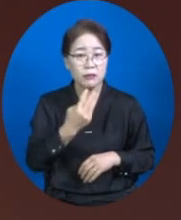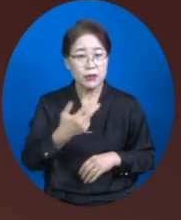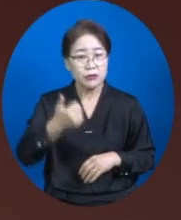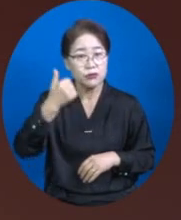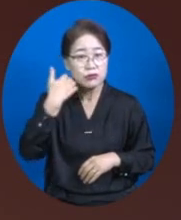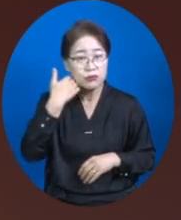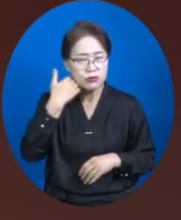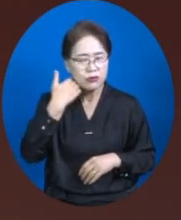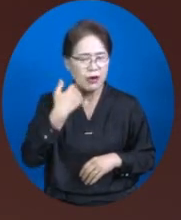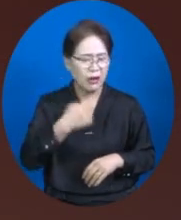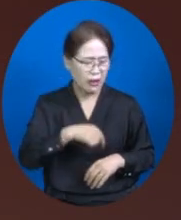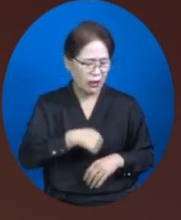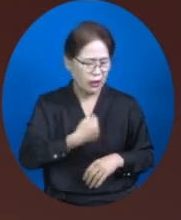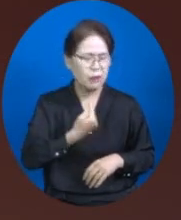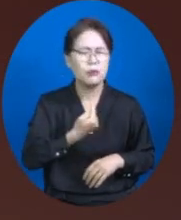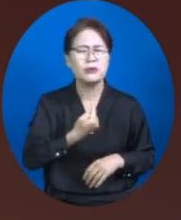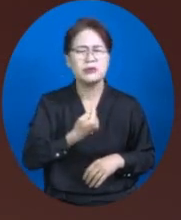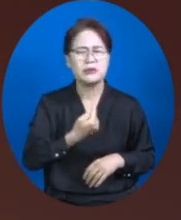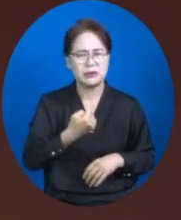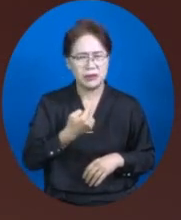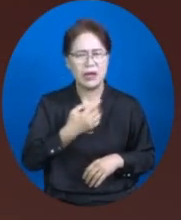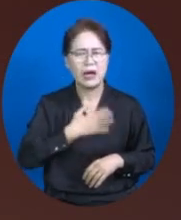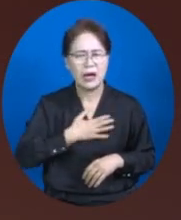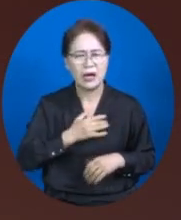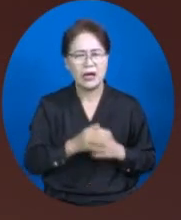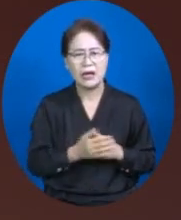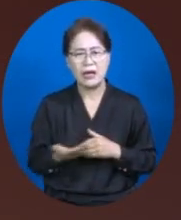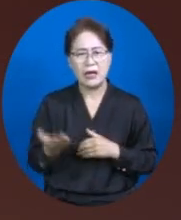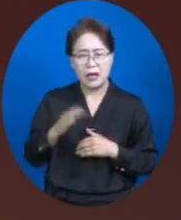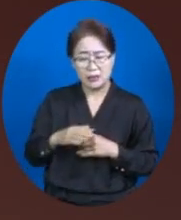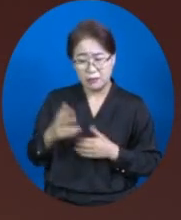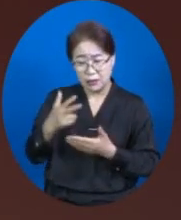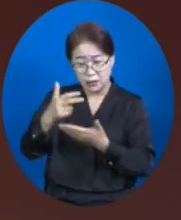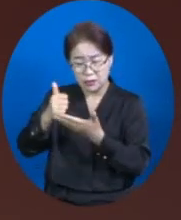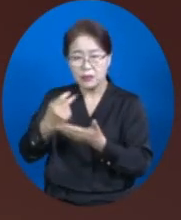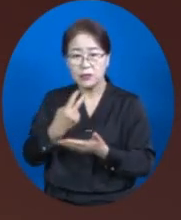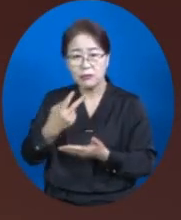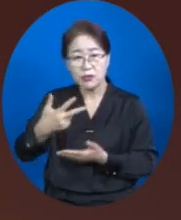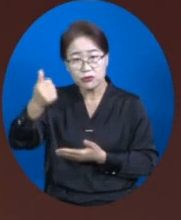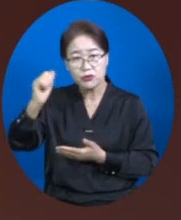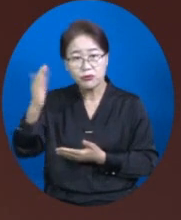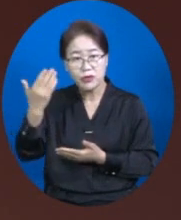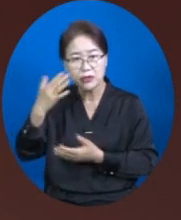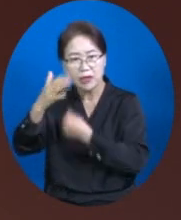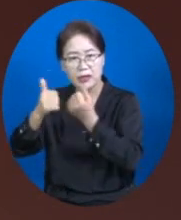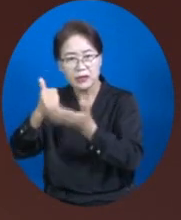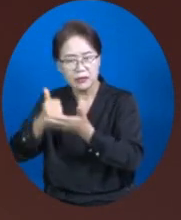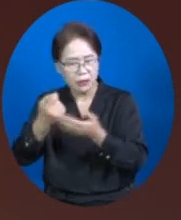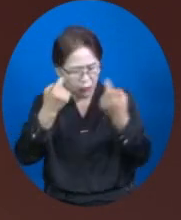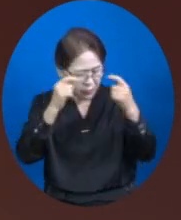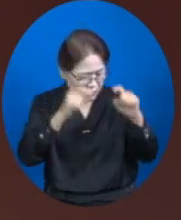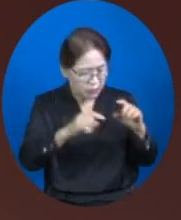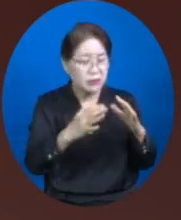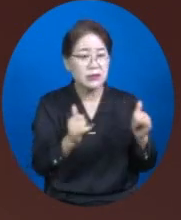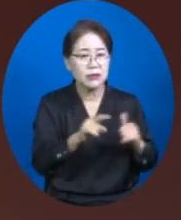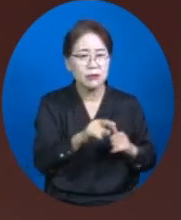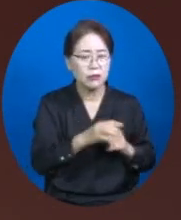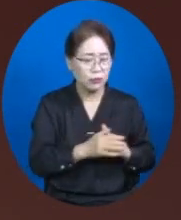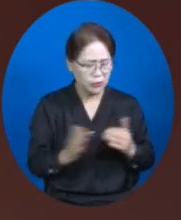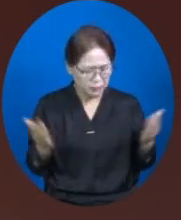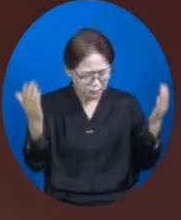자신으로 알고 있었어요 그런데 생명의 주인 되신 주님께서 말씀하십니다 어리석은 자요 오늘